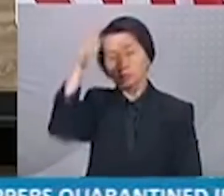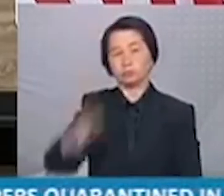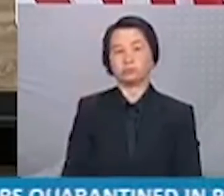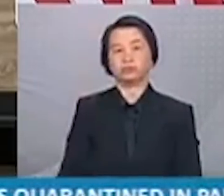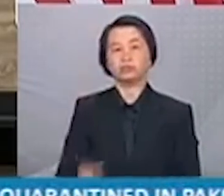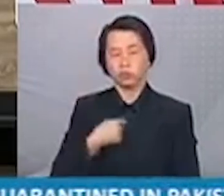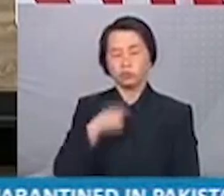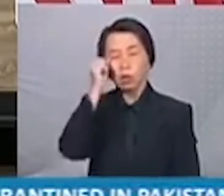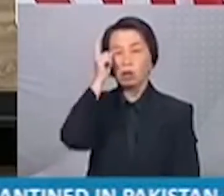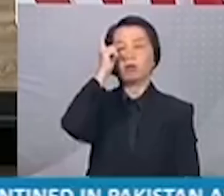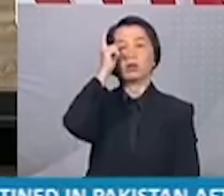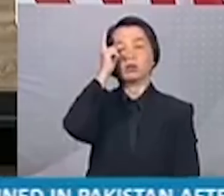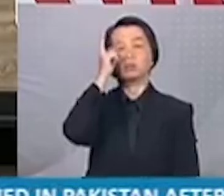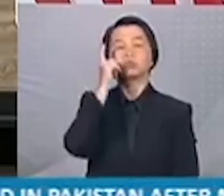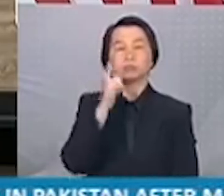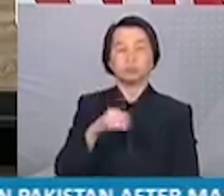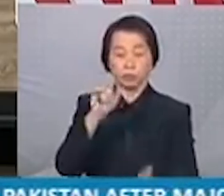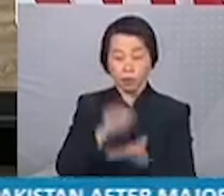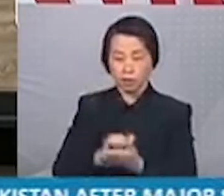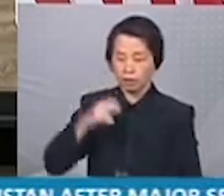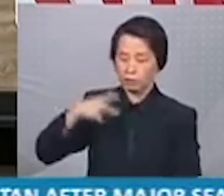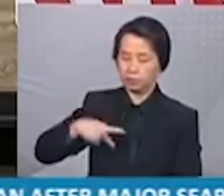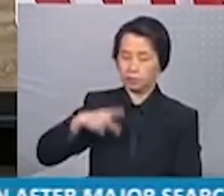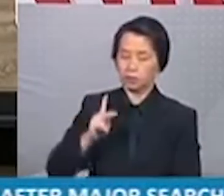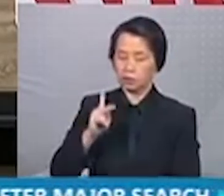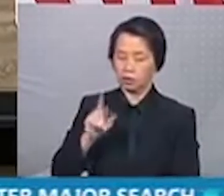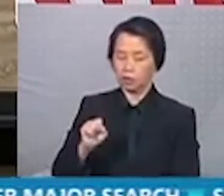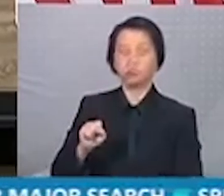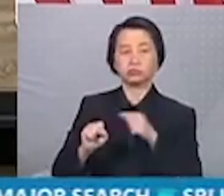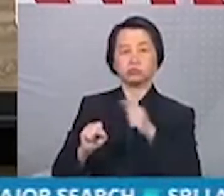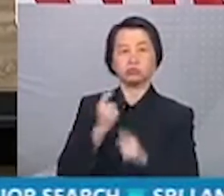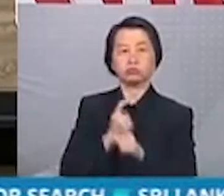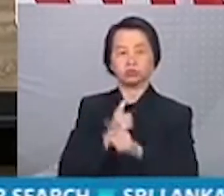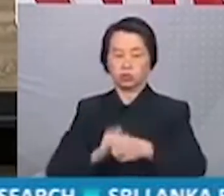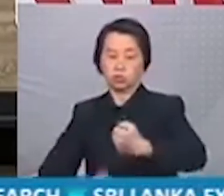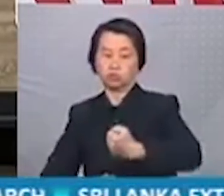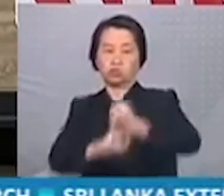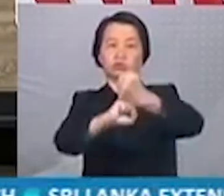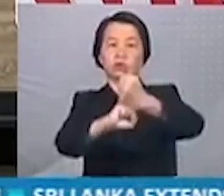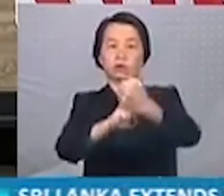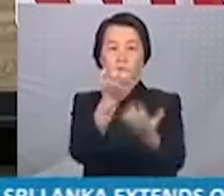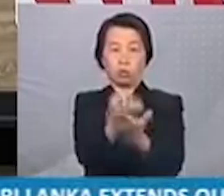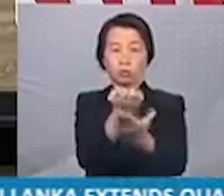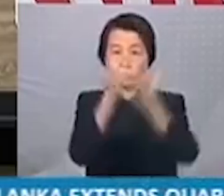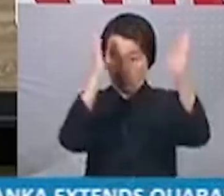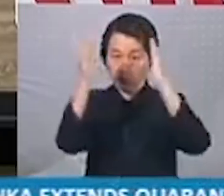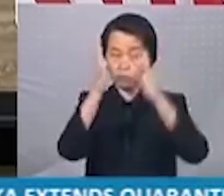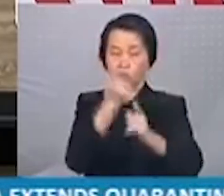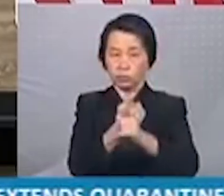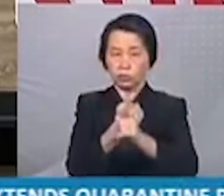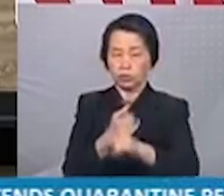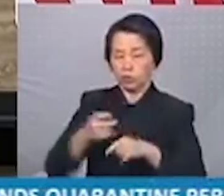the site are bahwa PKS merupakan tunjang utama ekonomi negara-negara di